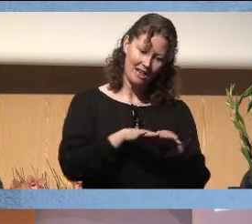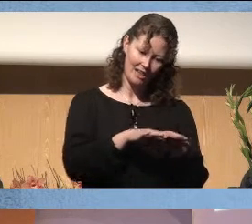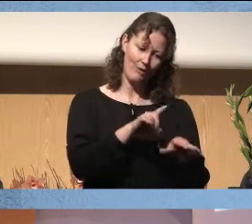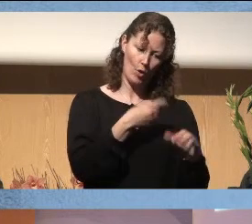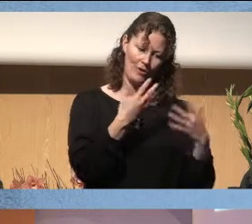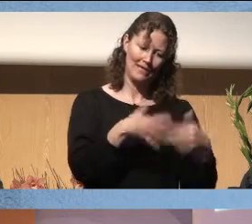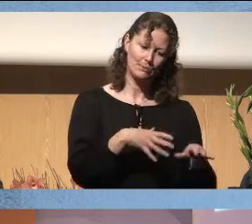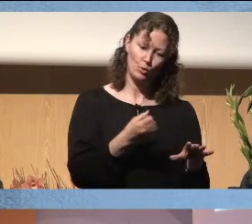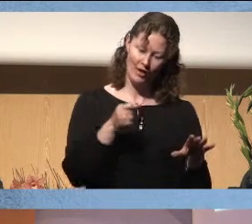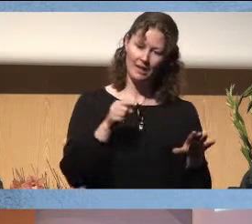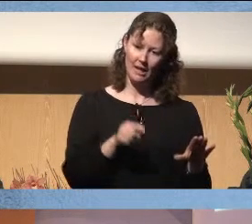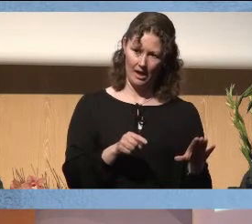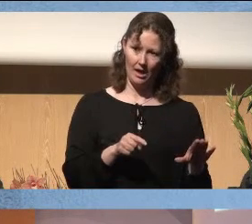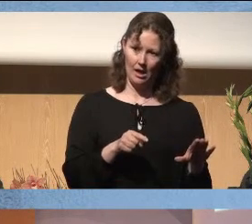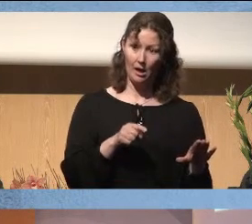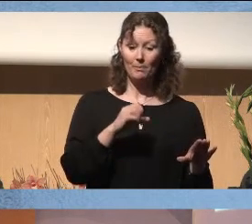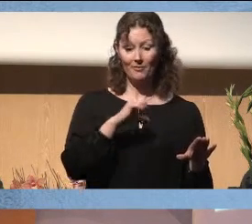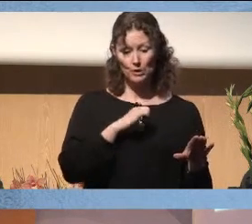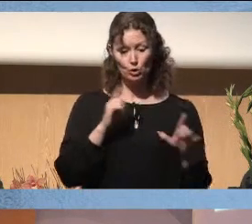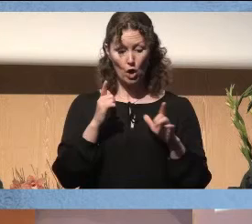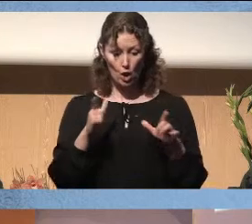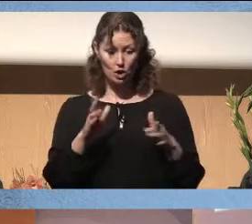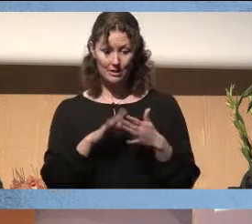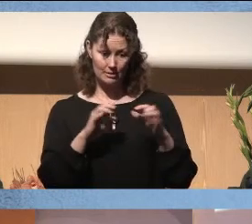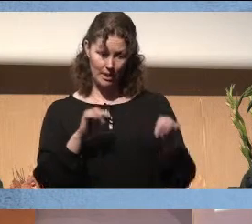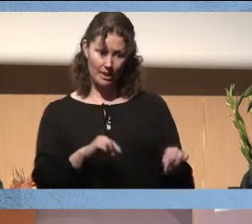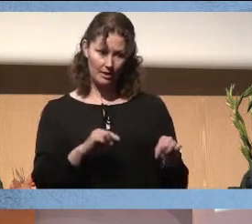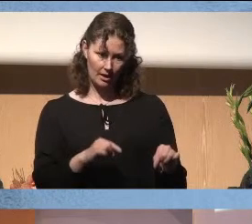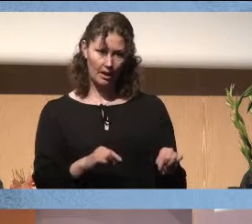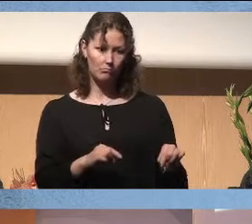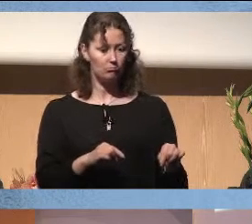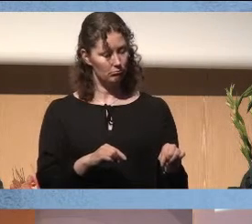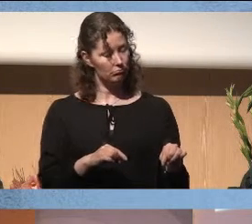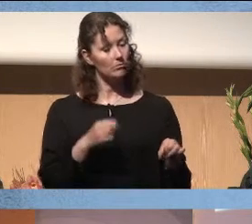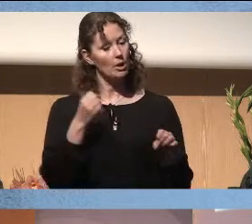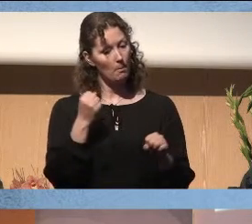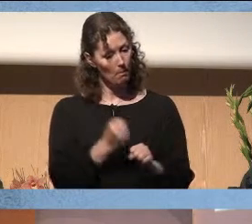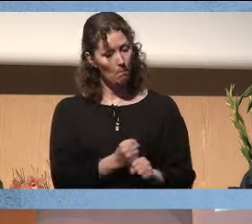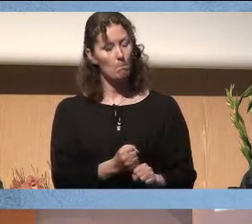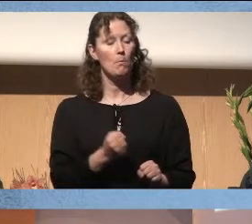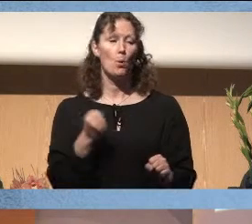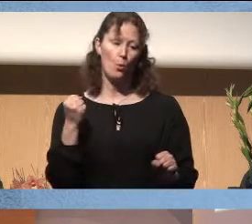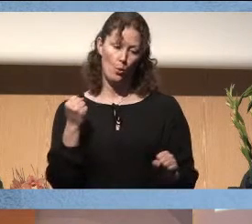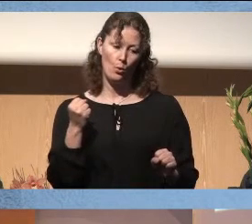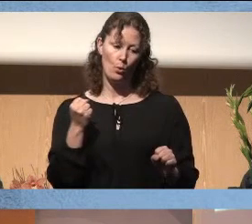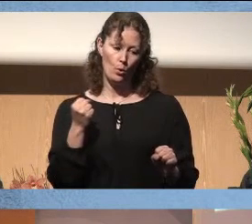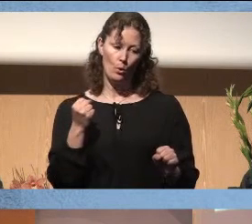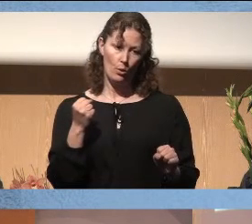ifra det. Og hvis du skal lykkes med dette, så må du...